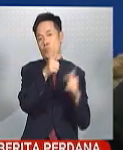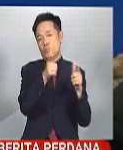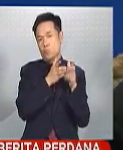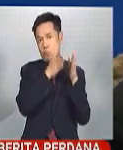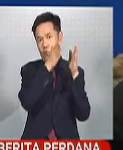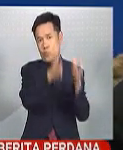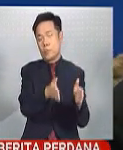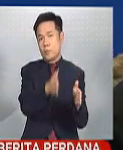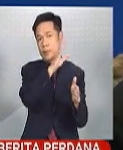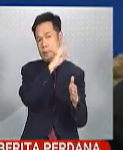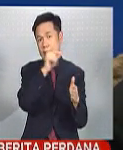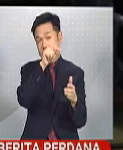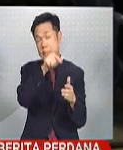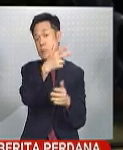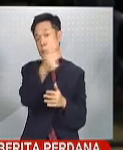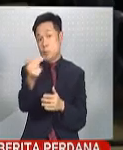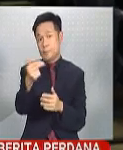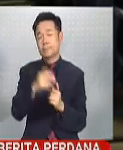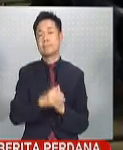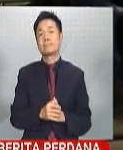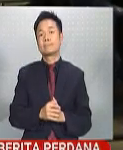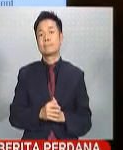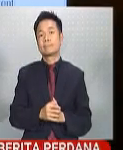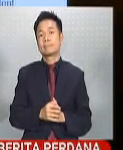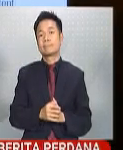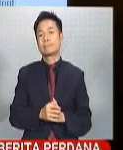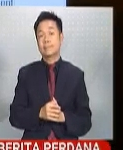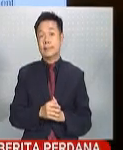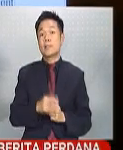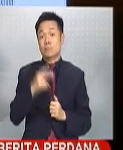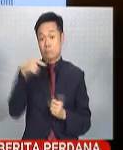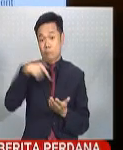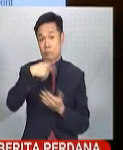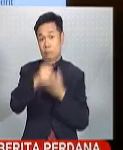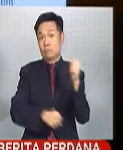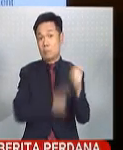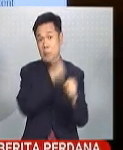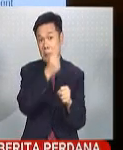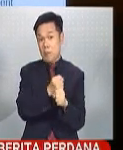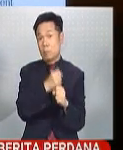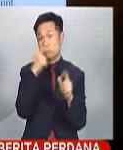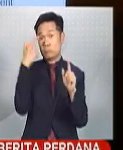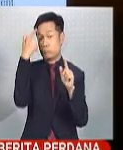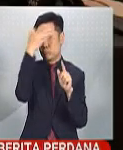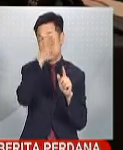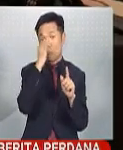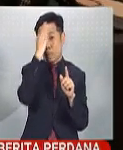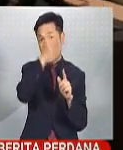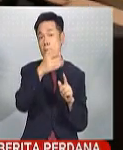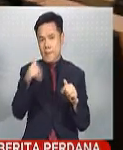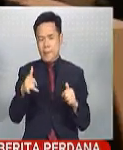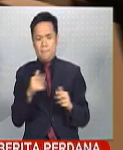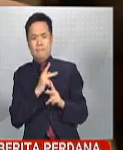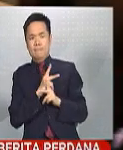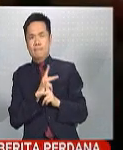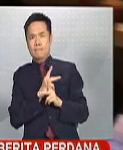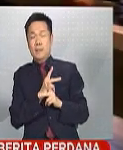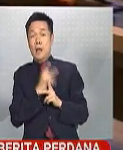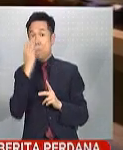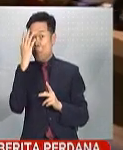dan juga di Indonesia. Mengulas prospek keseluruhan tahun ini, jelasnya syarikat kekal berhati-hati